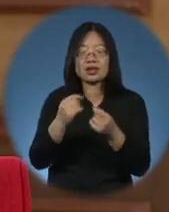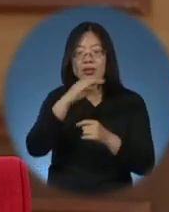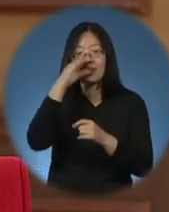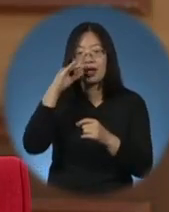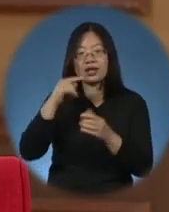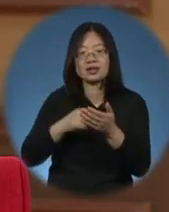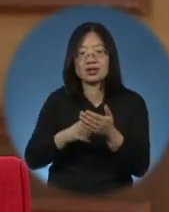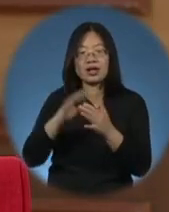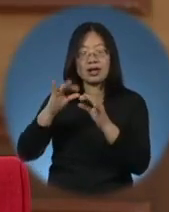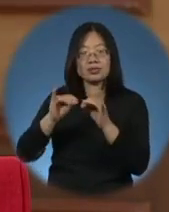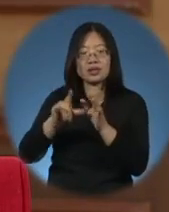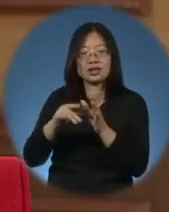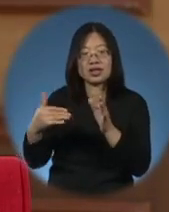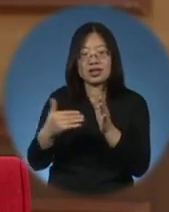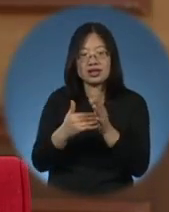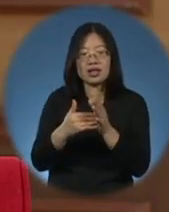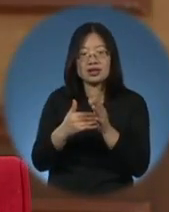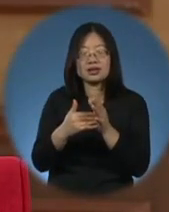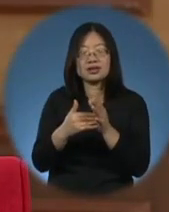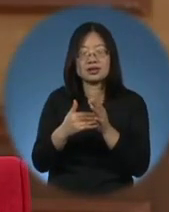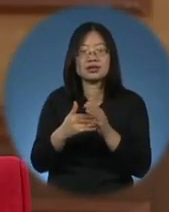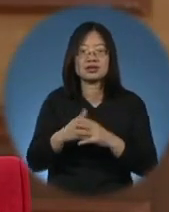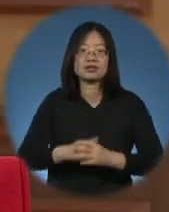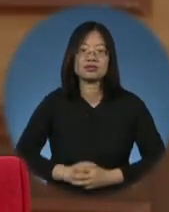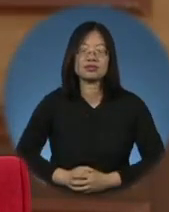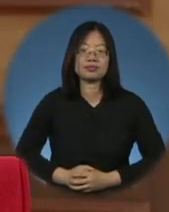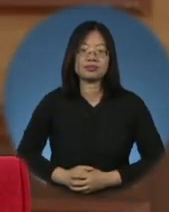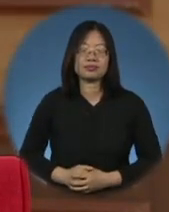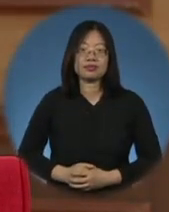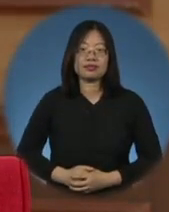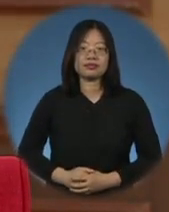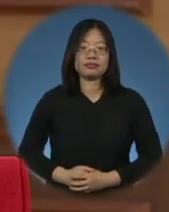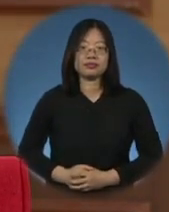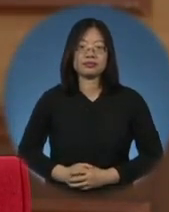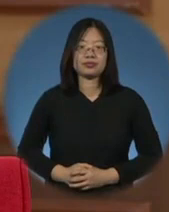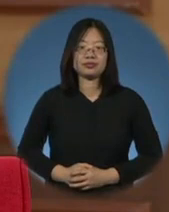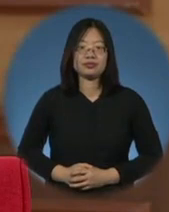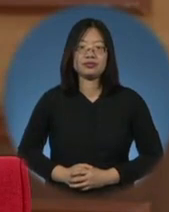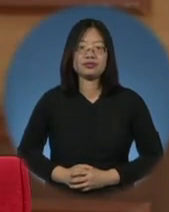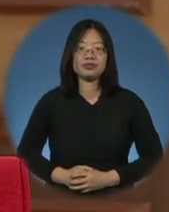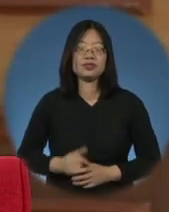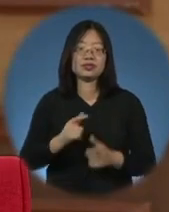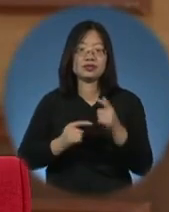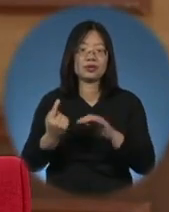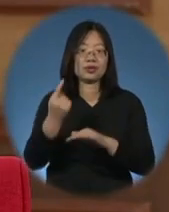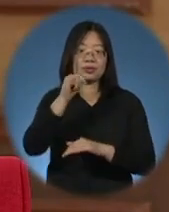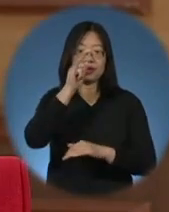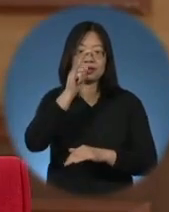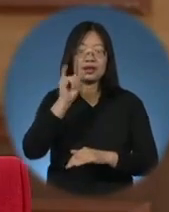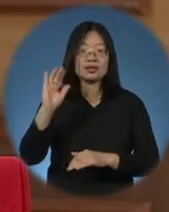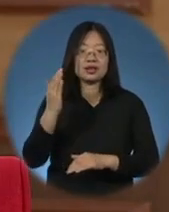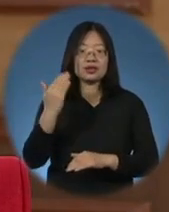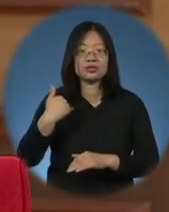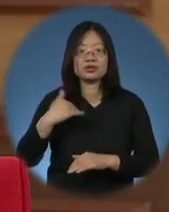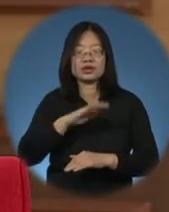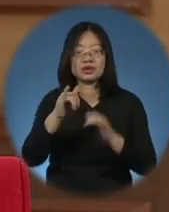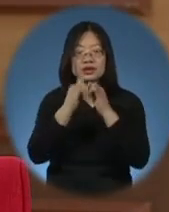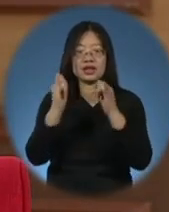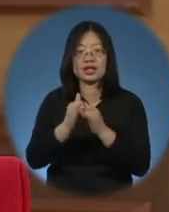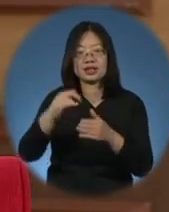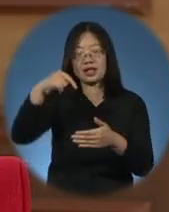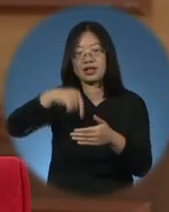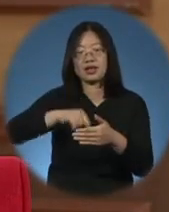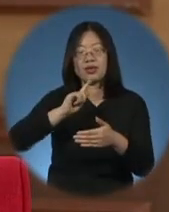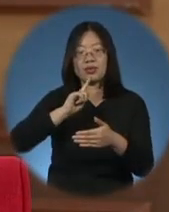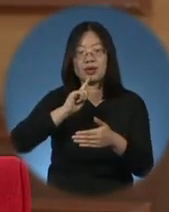의견에 합의할 때까지의 시간은 오래 걸리지만 음흠. 올바른 의견에 합의할 가능성은 훨씬 높은 거죠. 네. 최근에 우리 사회에서